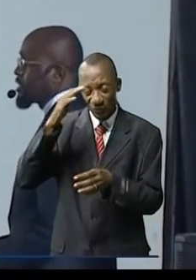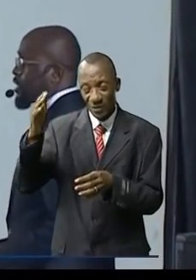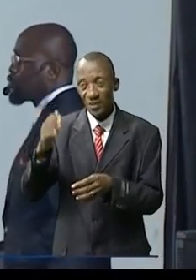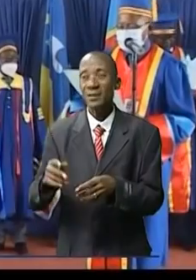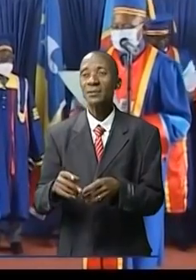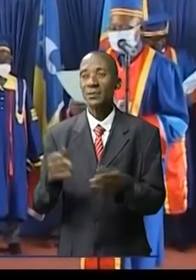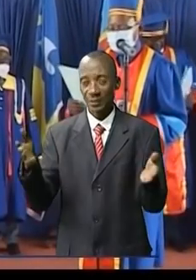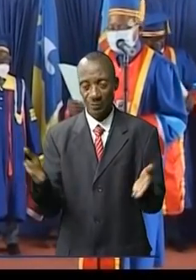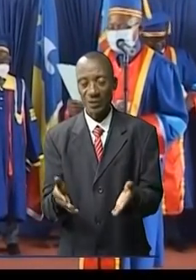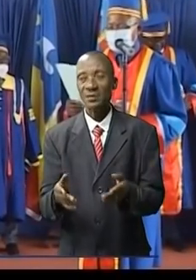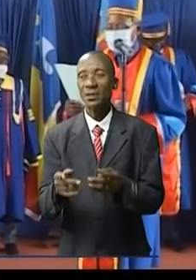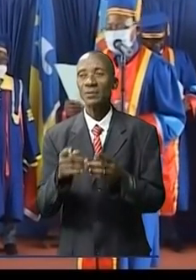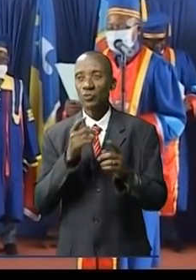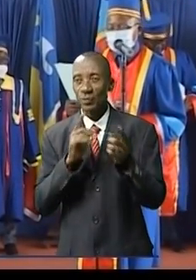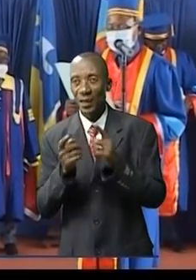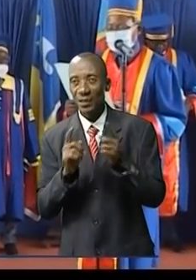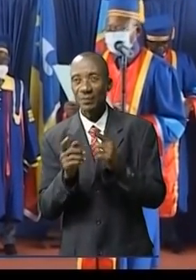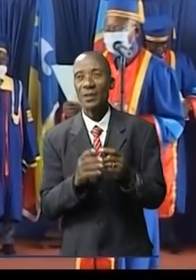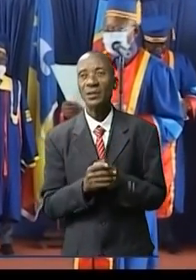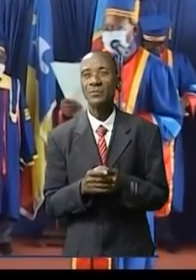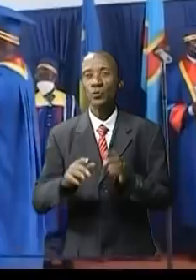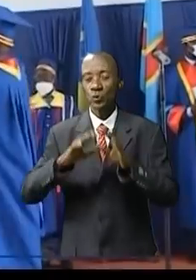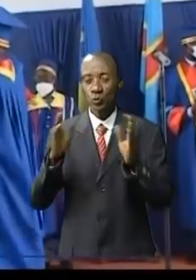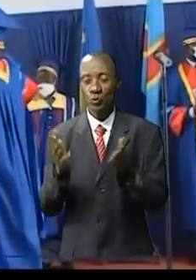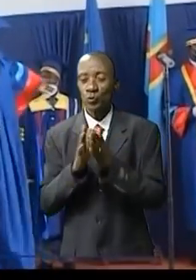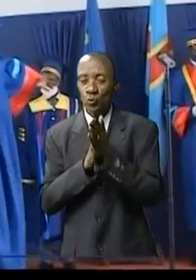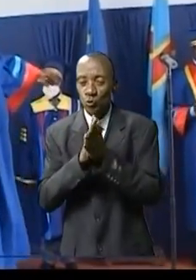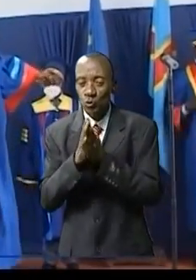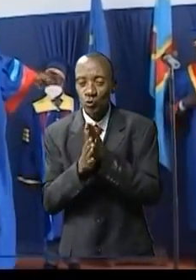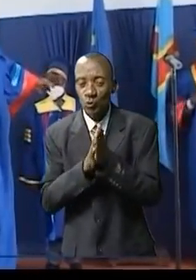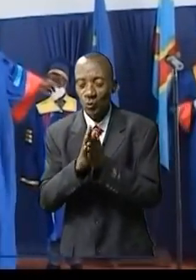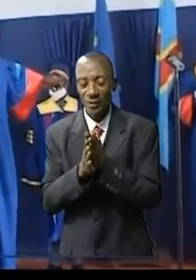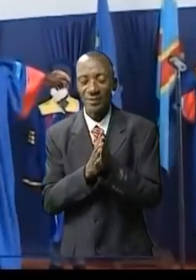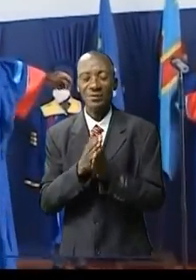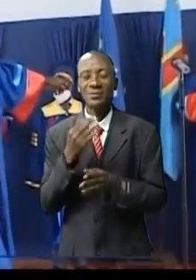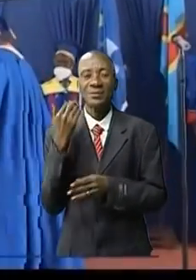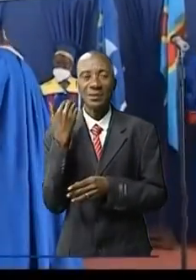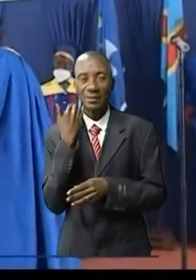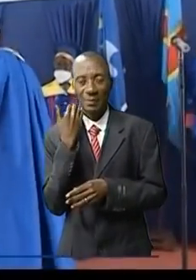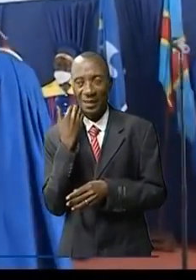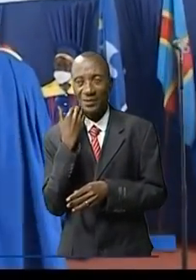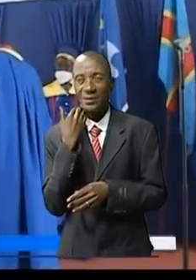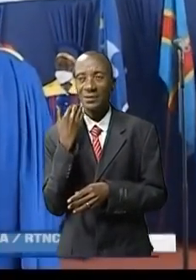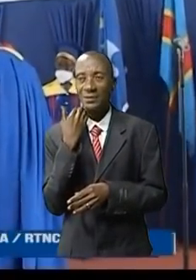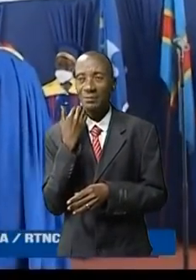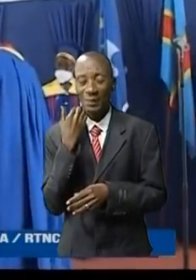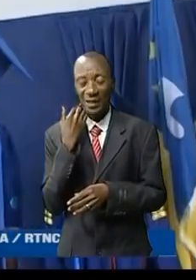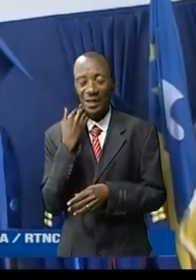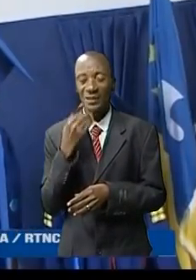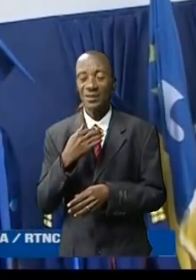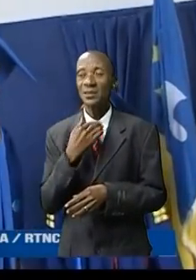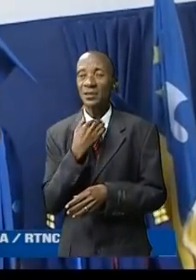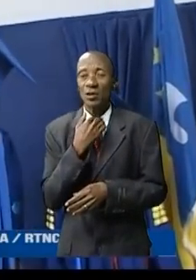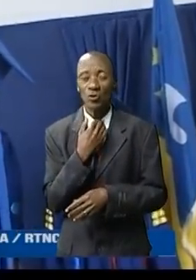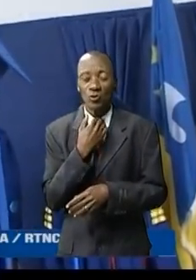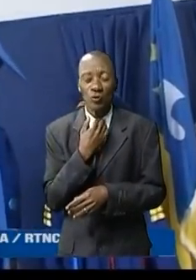docteur. Les autorités académiques lui ont conféré le grade d'agrégé à l'enseignement supérieur en médecine. Ainsi, les insignes